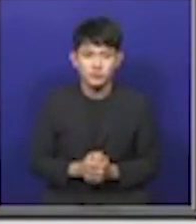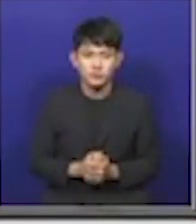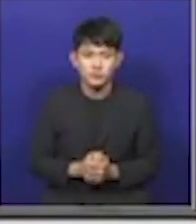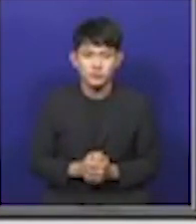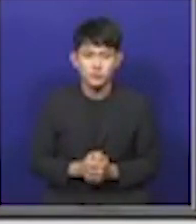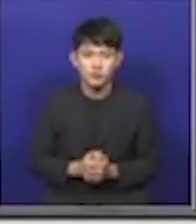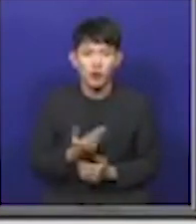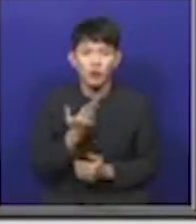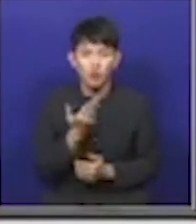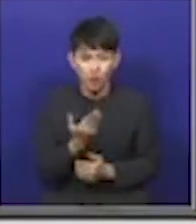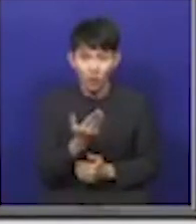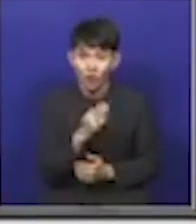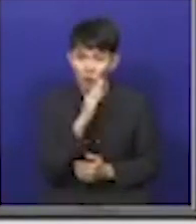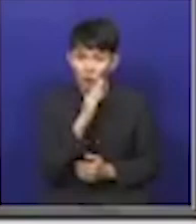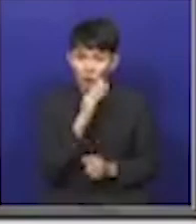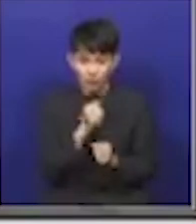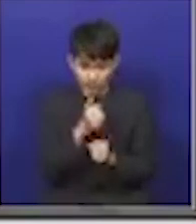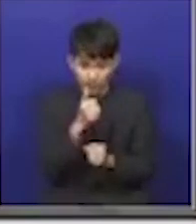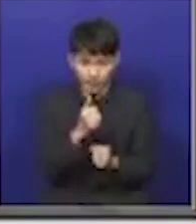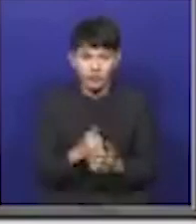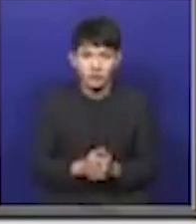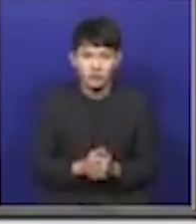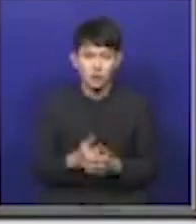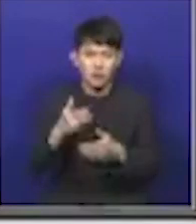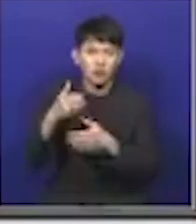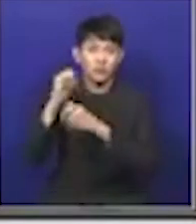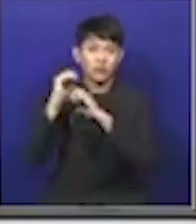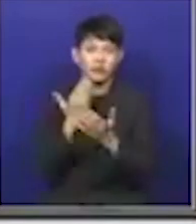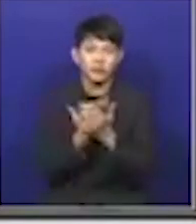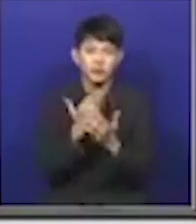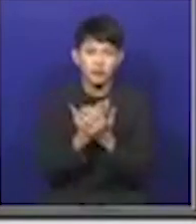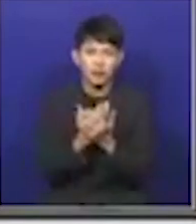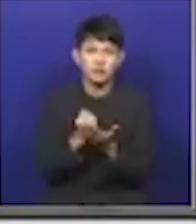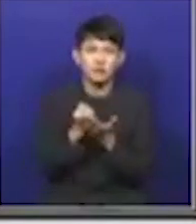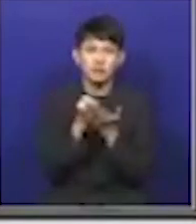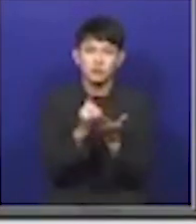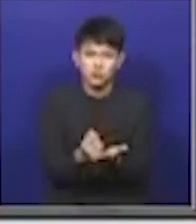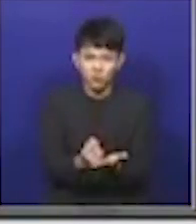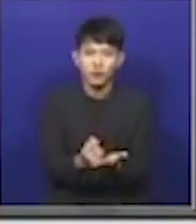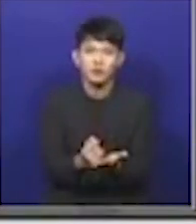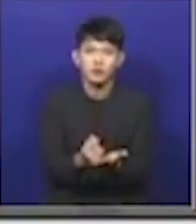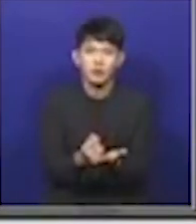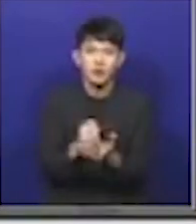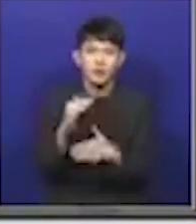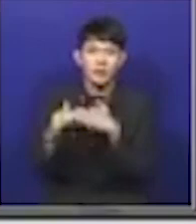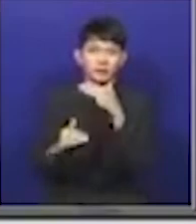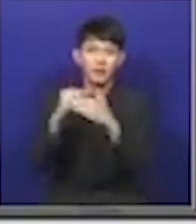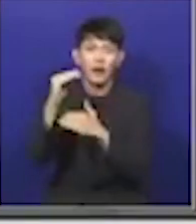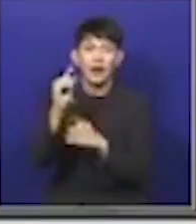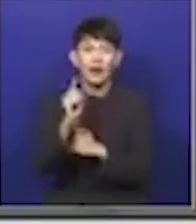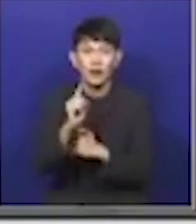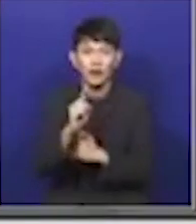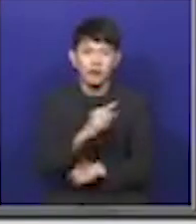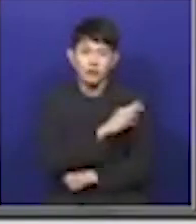ขอให้ถ้าเป็นไปได้นะฮะทบทวนเงินที่จะไปช่วยเหลือพัฒนาเรื่องสาธ